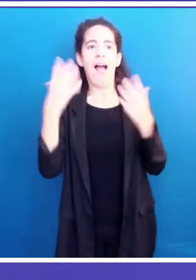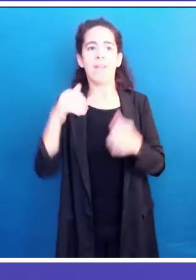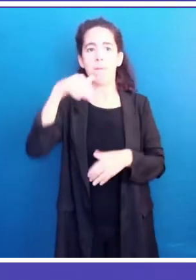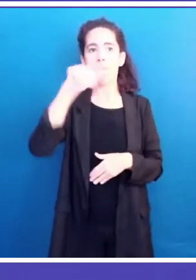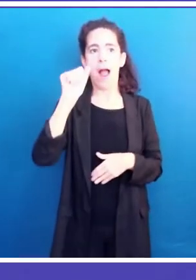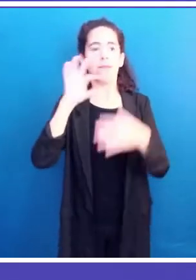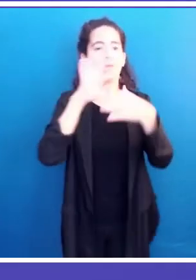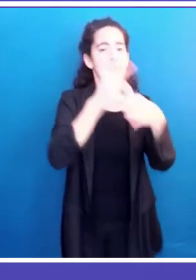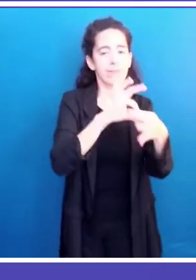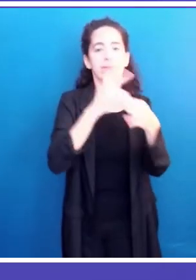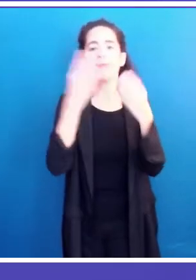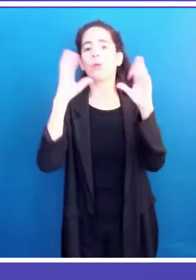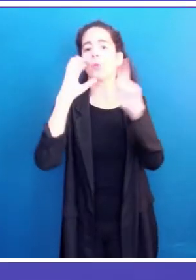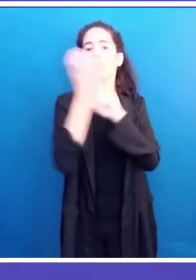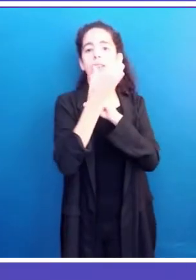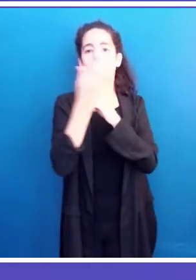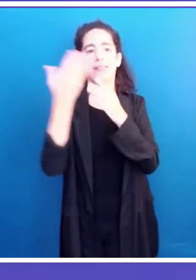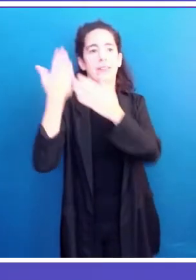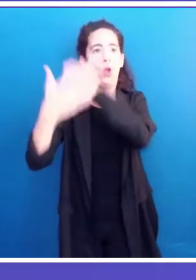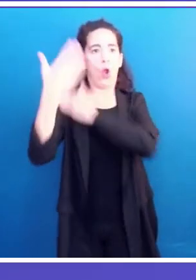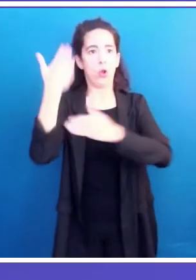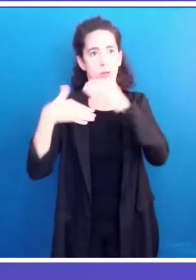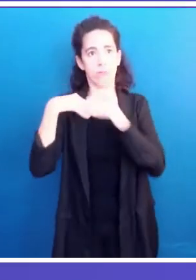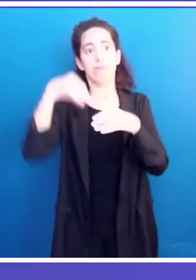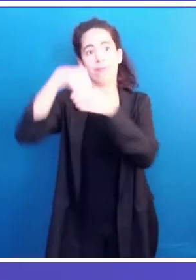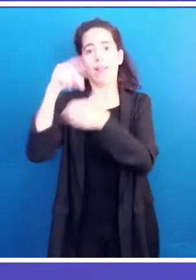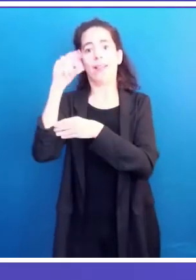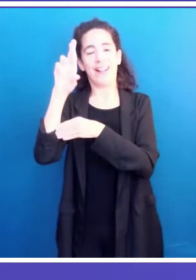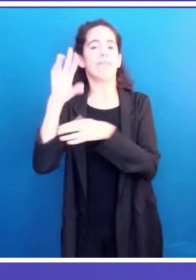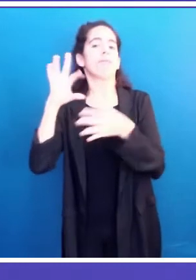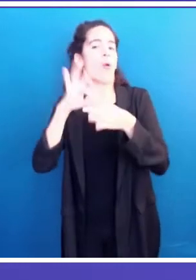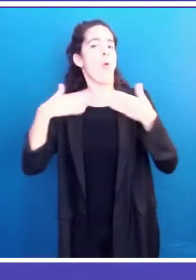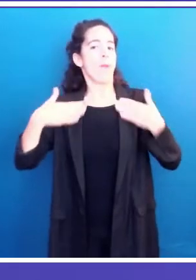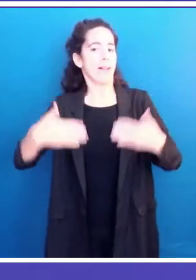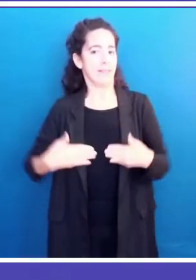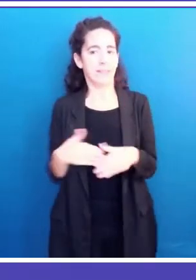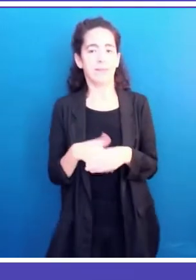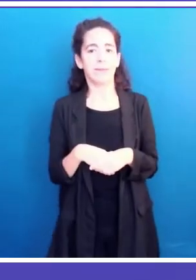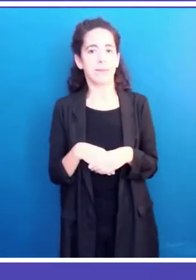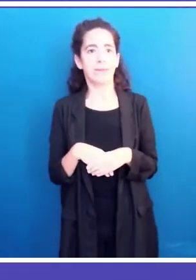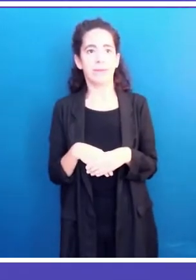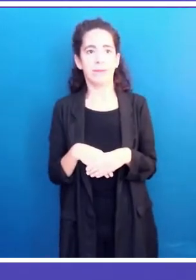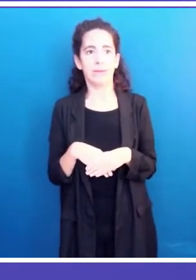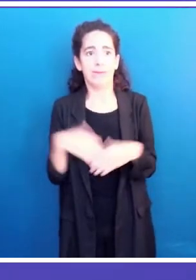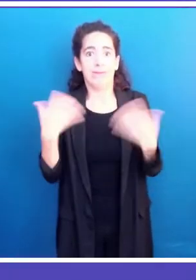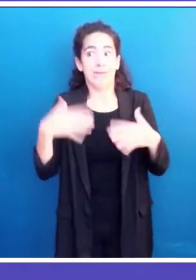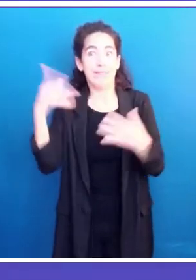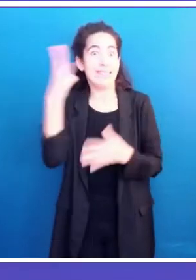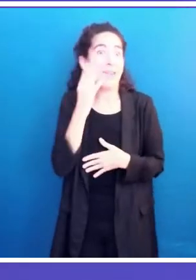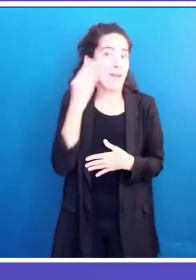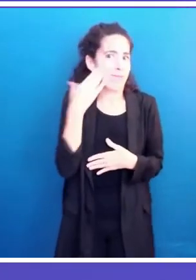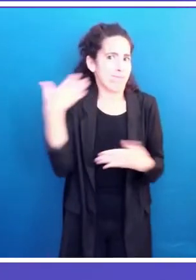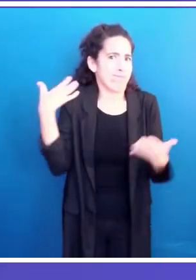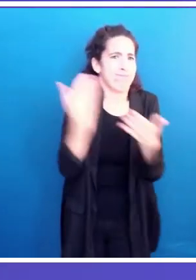الإنسان، وبالتالي قامت بدراسات معمقة في هذا الموضوع، وكانت أيضا عضو في